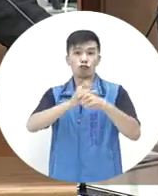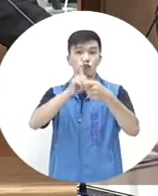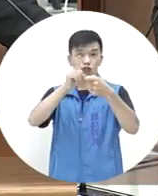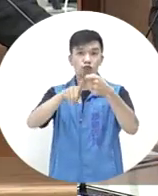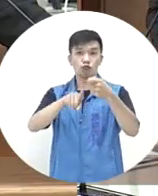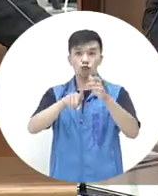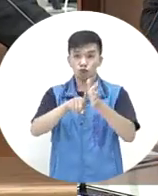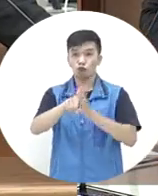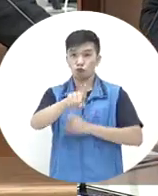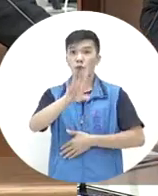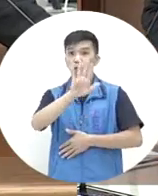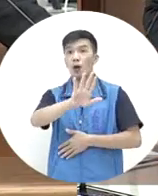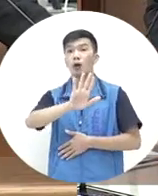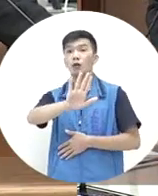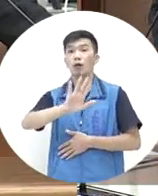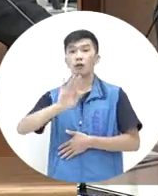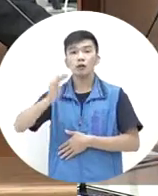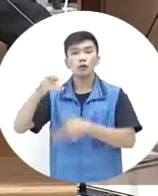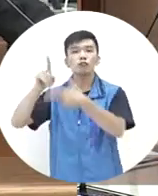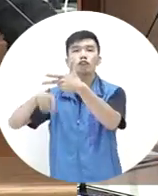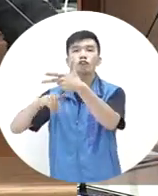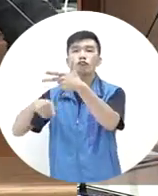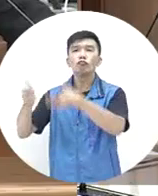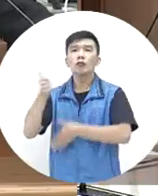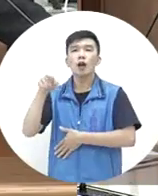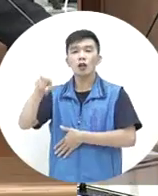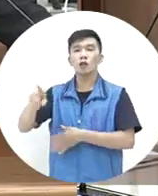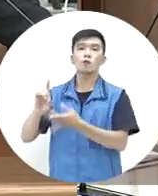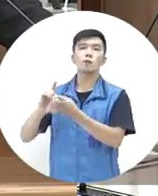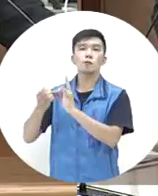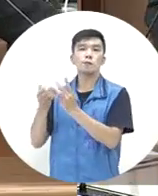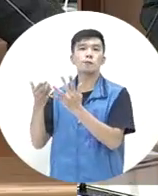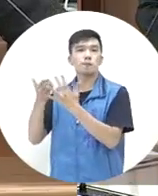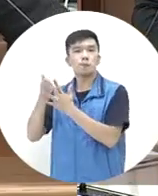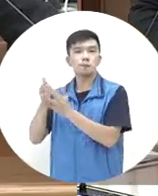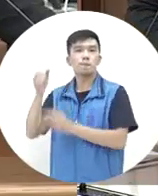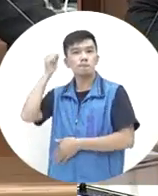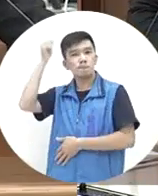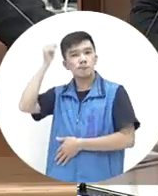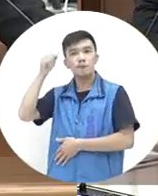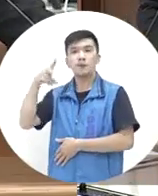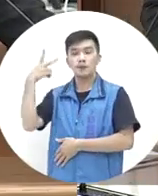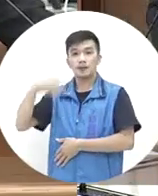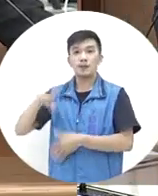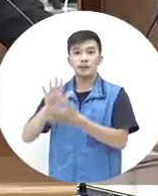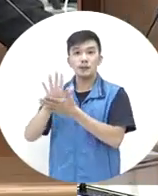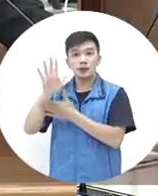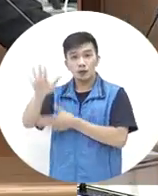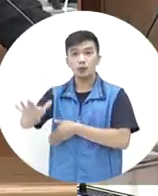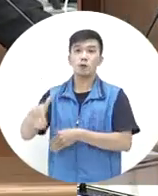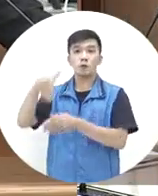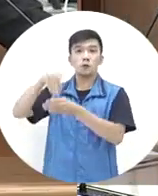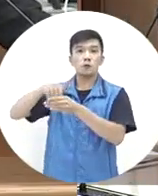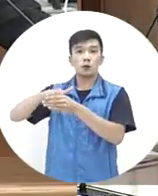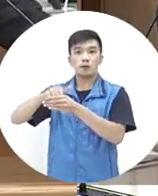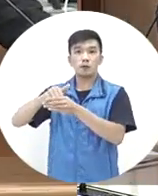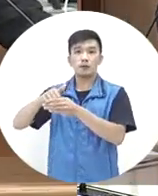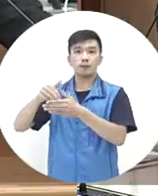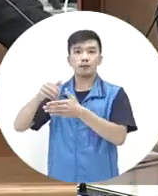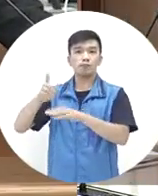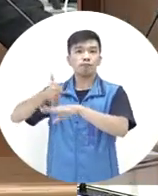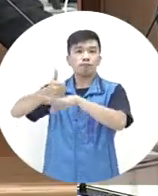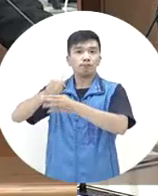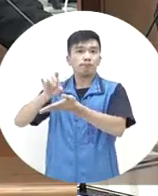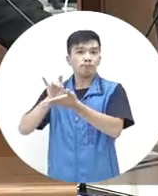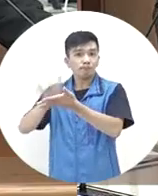呢，他就是这个焦土嘛。那么他再来就是要再推这个罢免案哦。那罢免案就是一种报复性罢免，